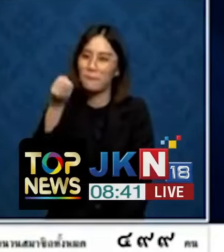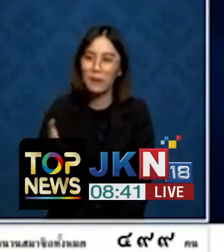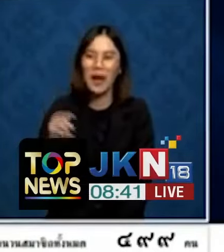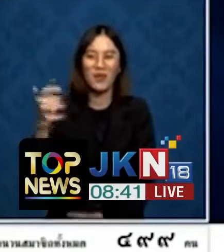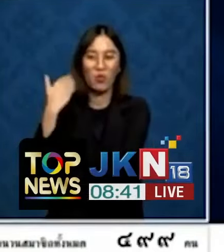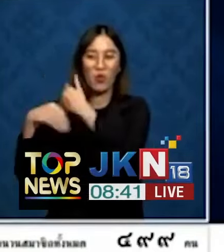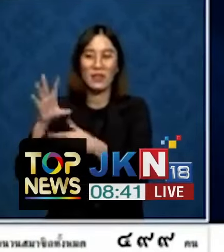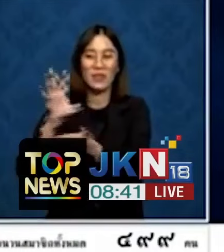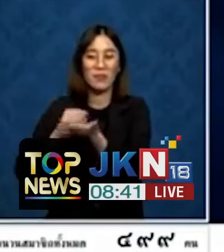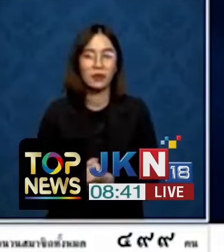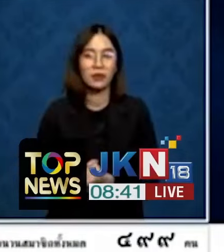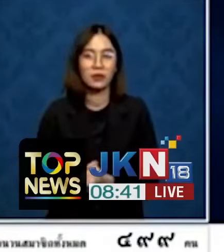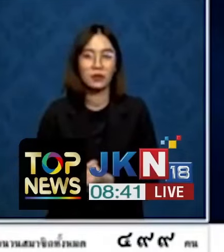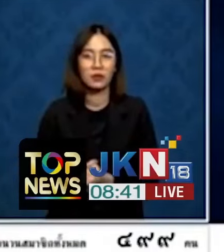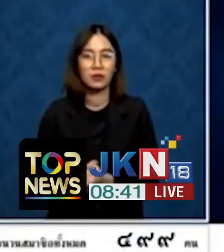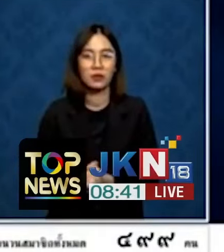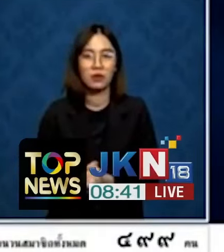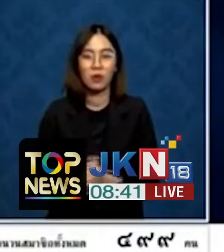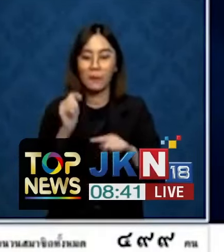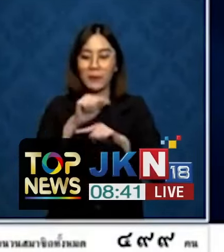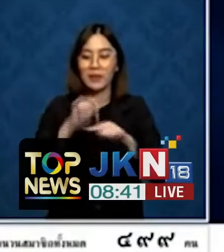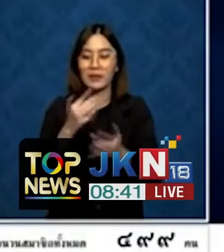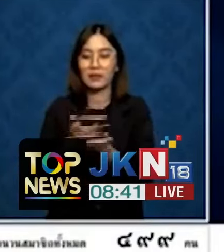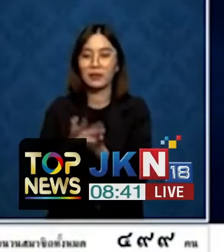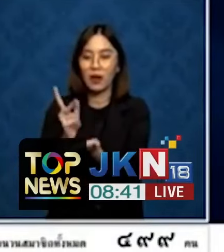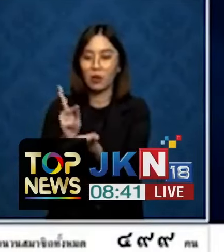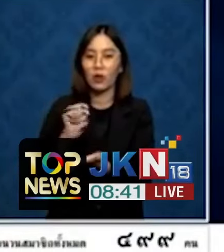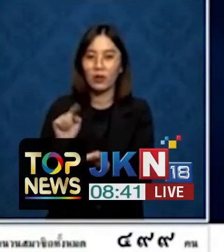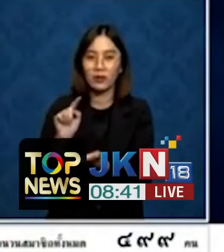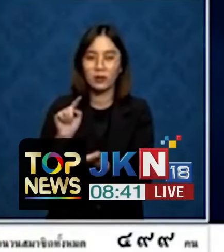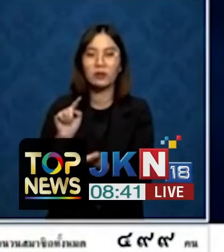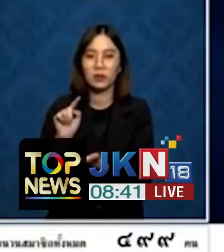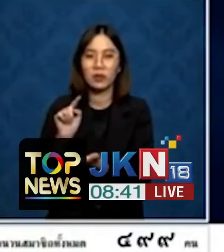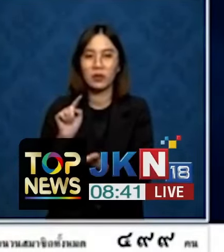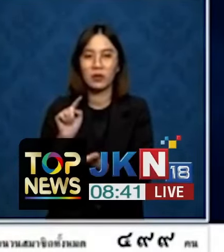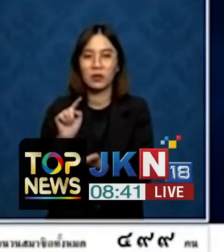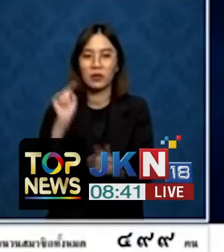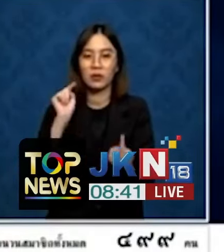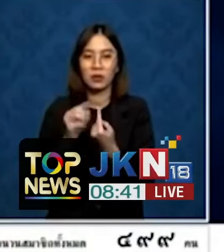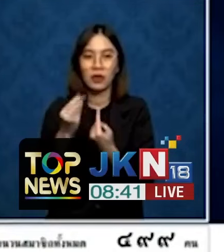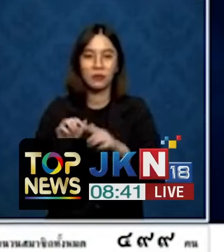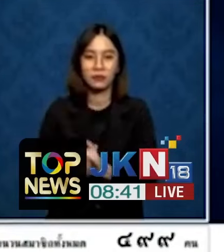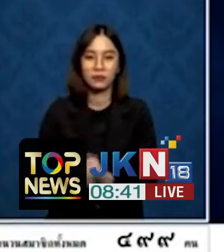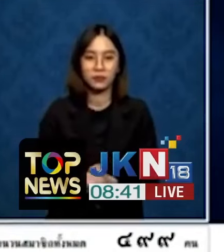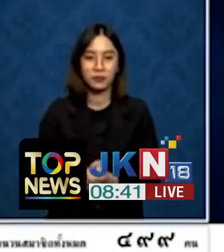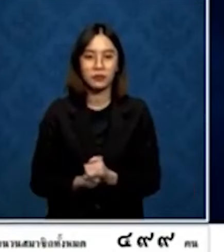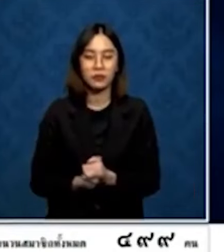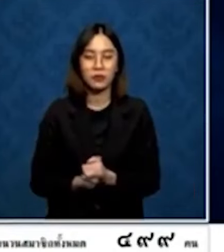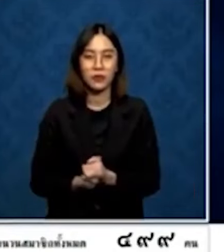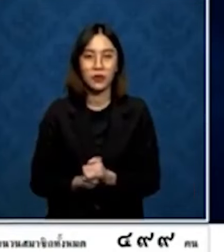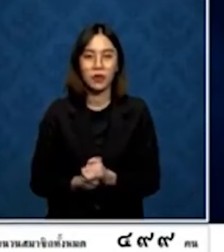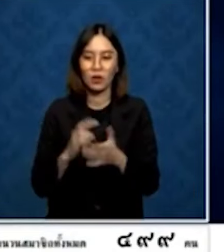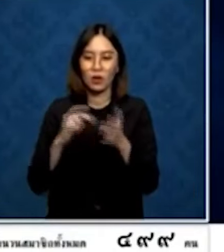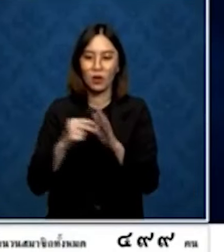ายประเด็นอย่างเช่นการกักงบกลางปี67ไปทำดิจิตอลวอลเล็ตในช่วงปลายปีรวมกับงบปี68ไม่น่าจะท